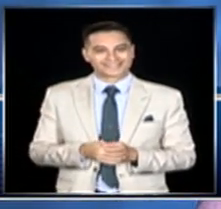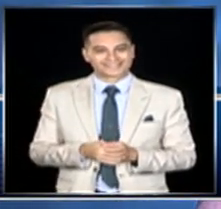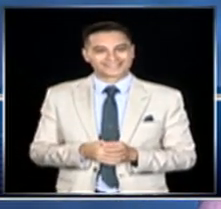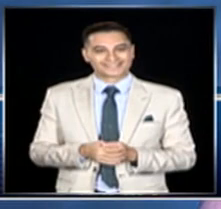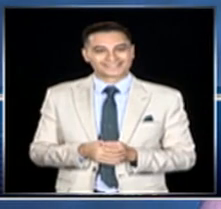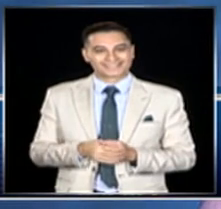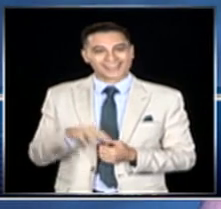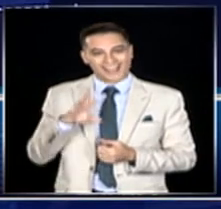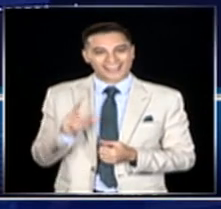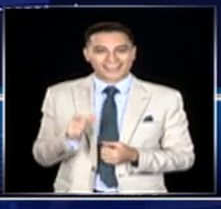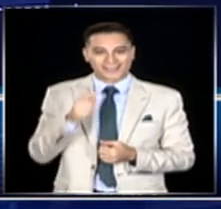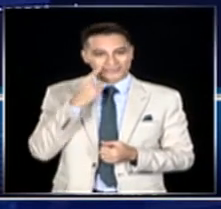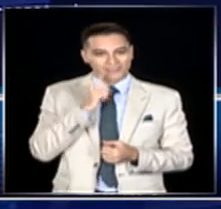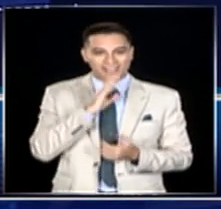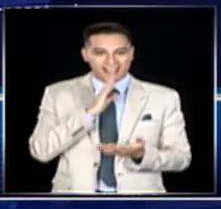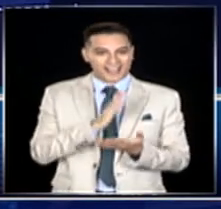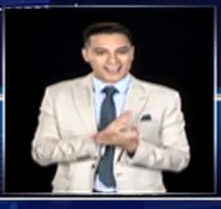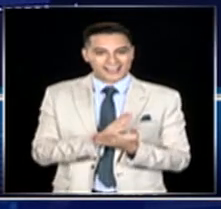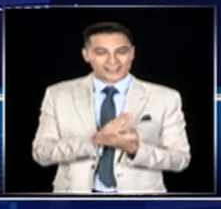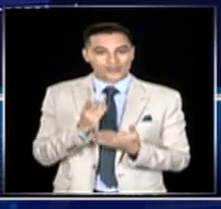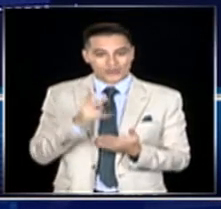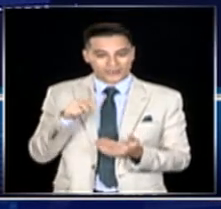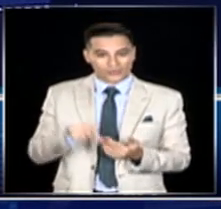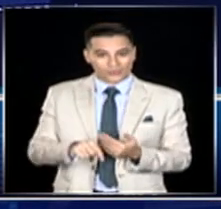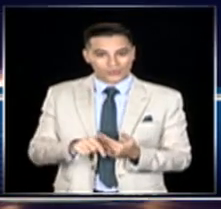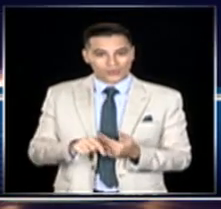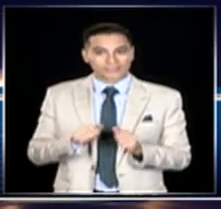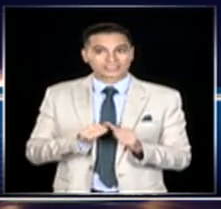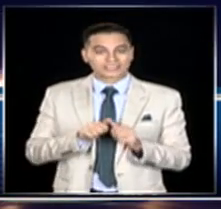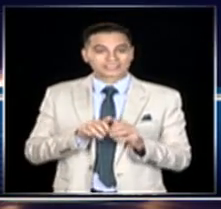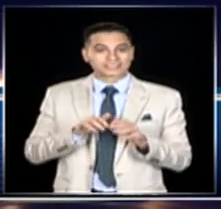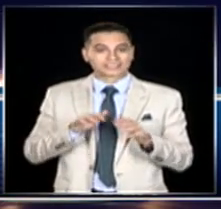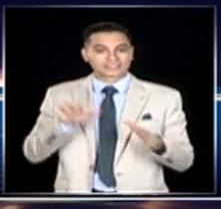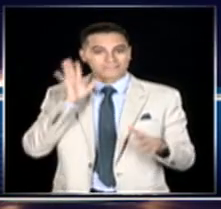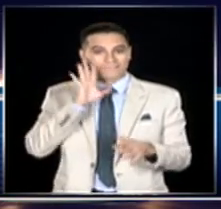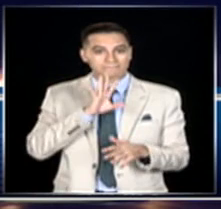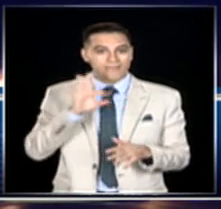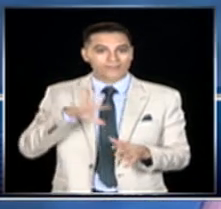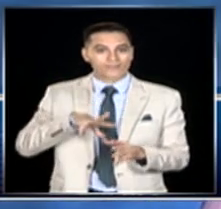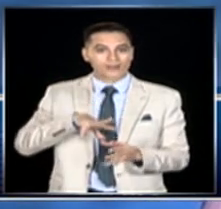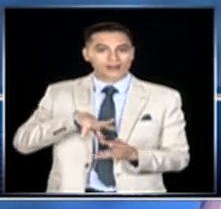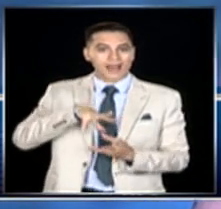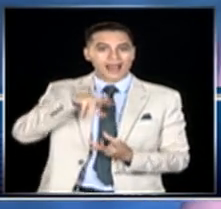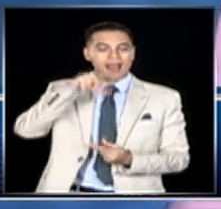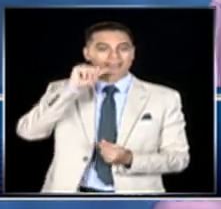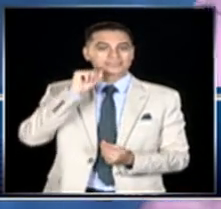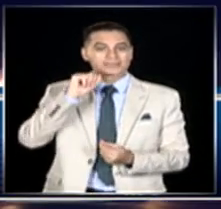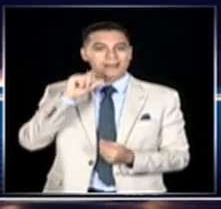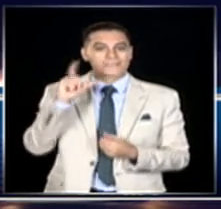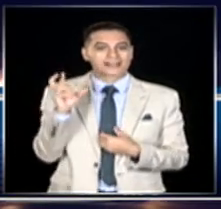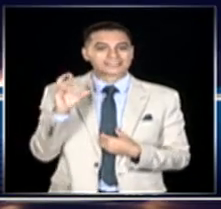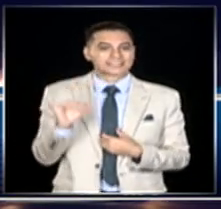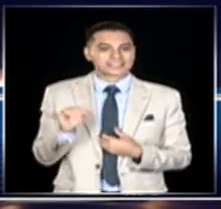بص يا هنا، اليومين دول بالذات هما يومين كريم بنزيما،